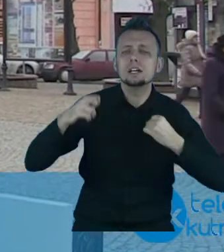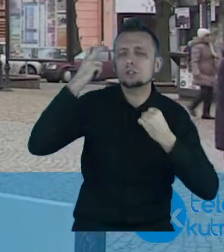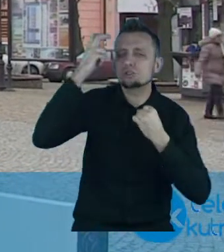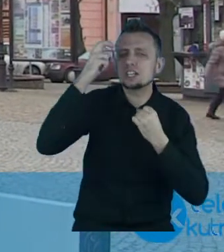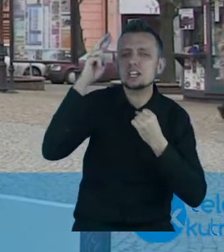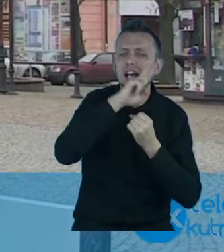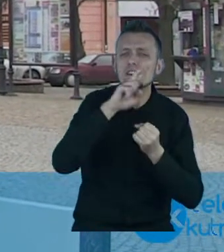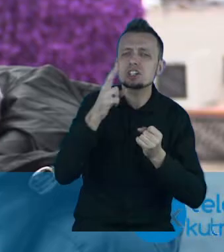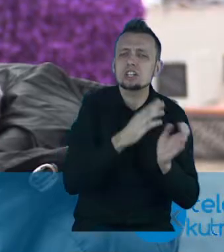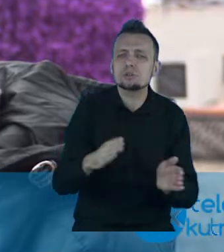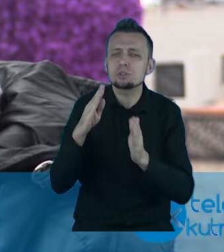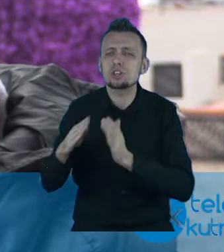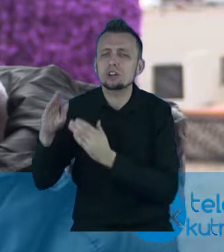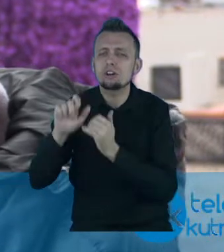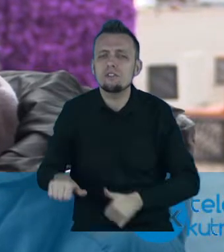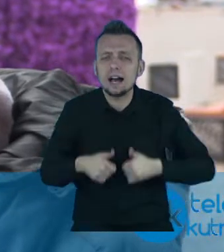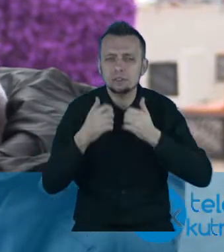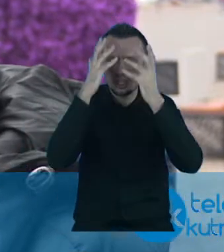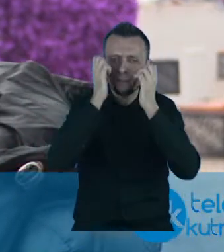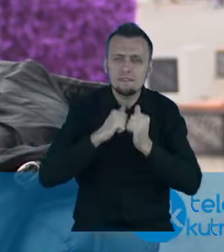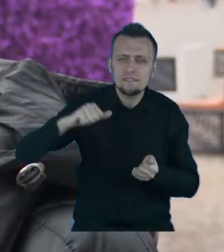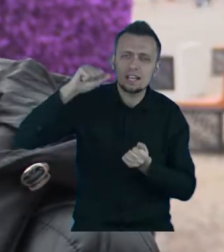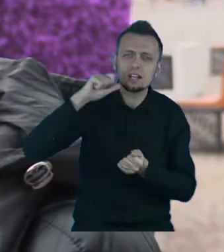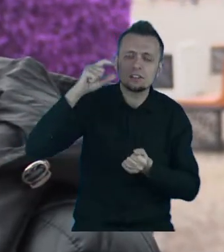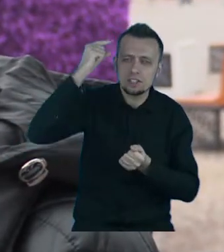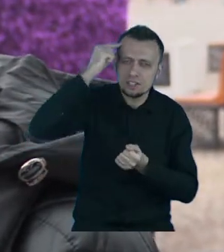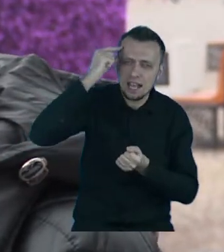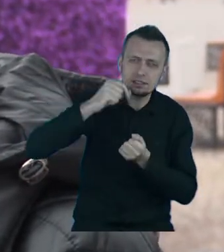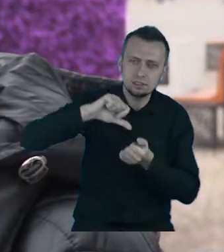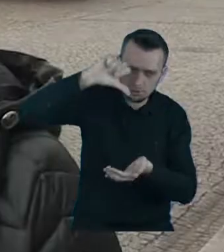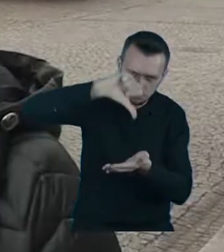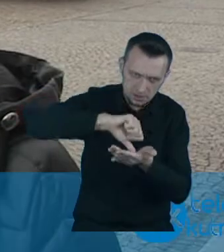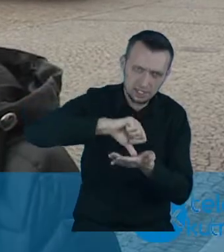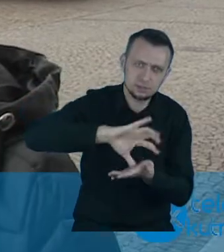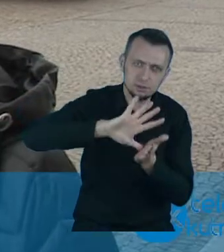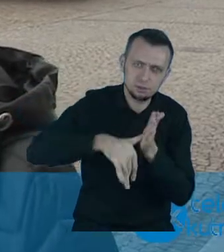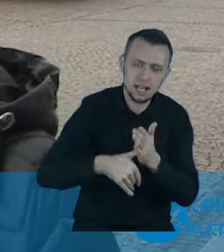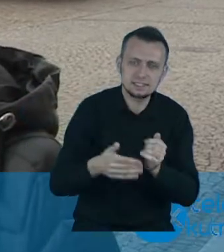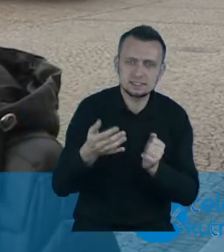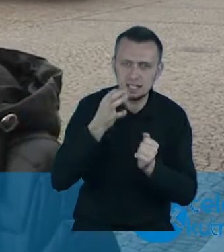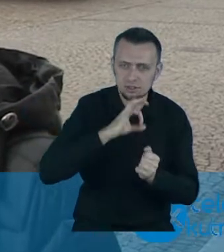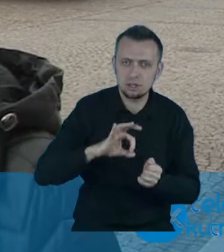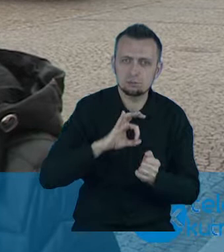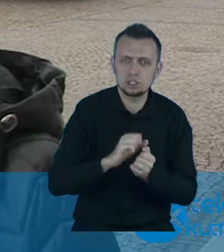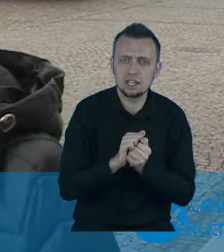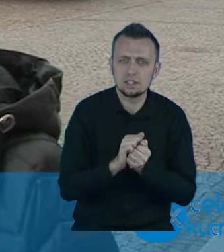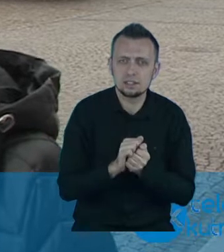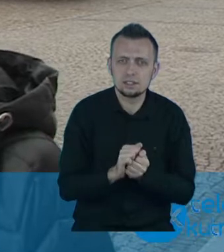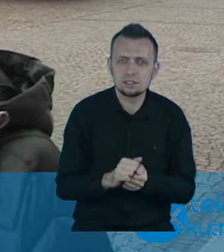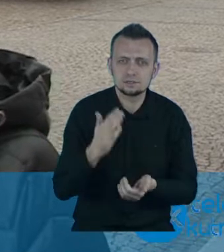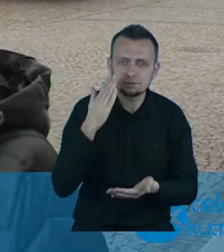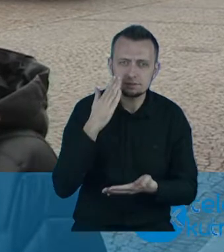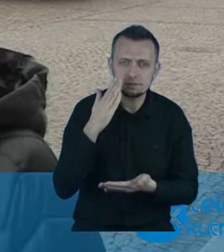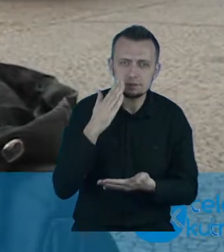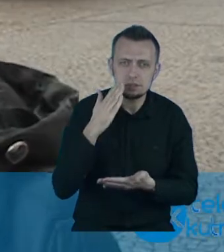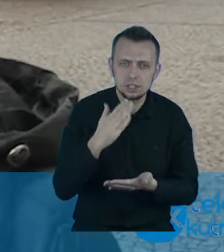Kutnie zapanuje świąteczny nastrój za sprawą iluminacji przygotowanej przez włodarzy miasta. Dobiega końca montaż iluminacji świątecznej w